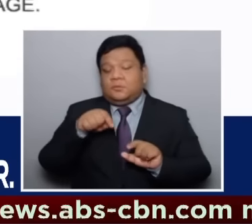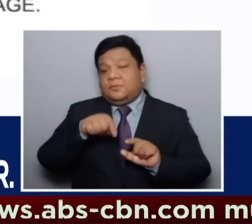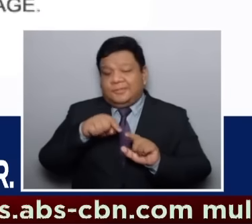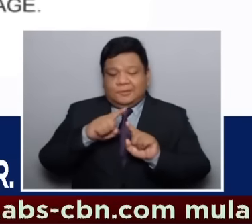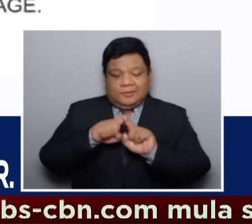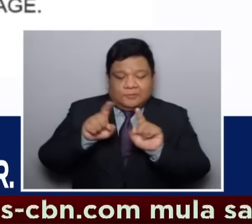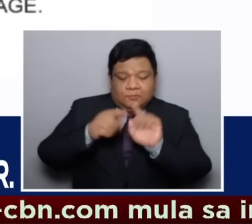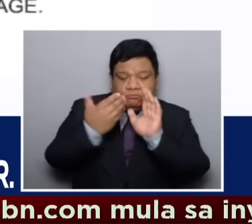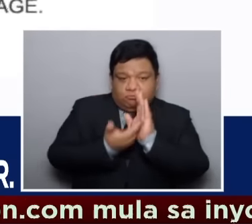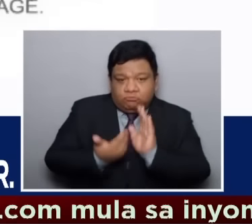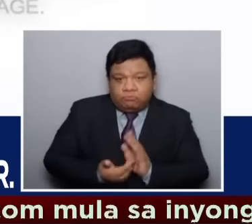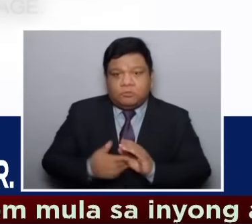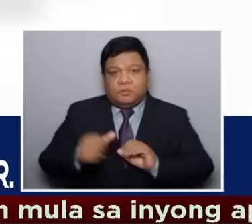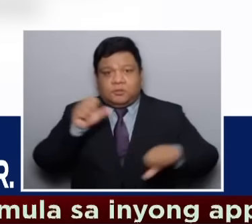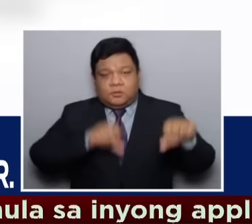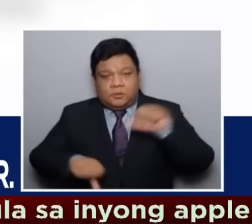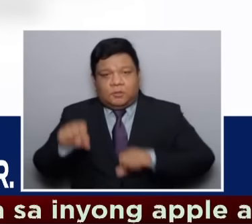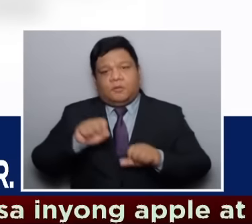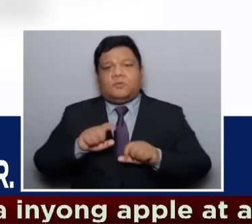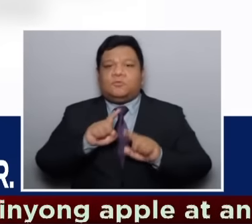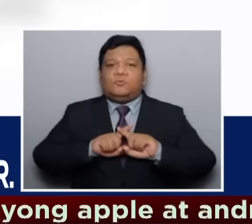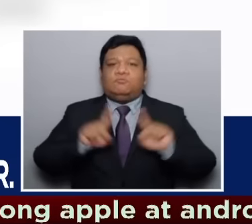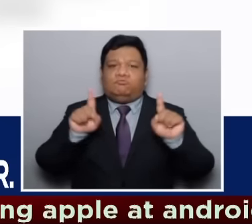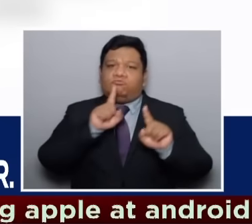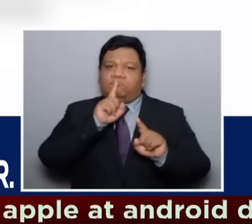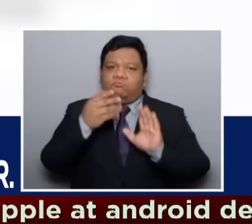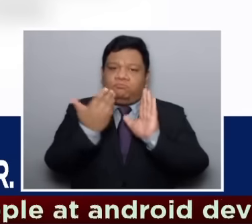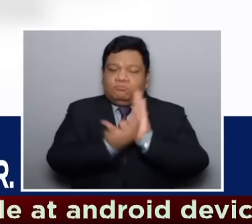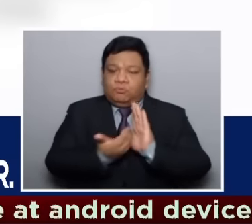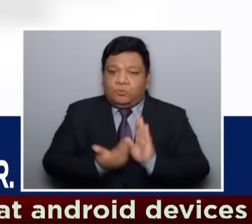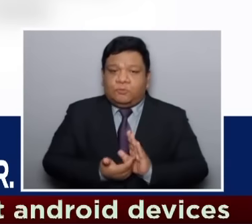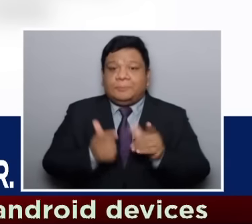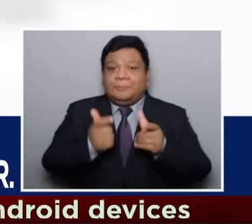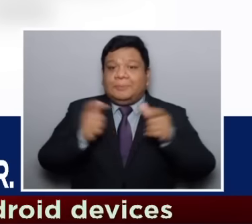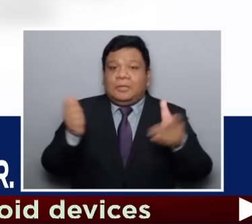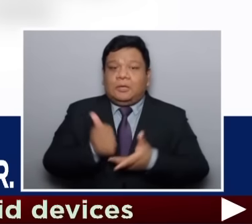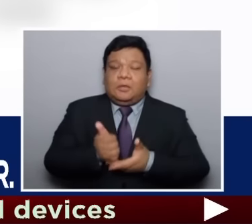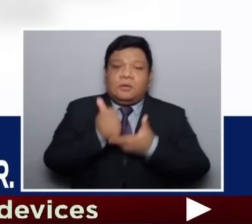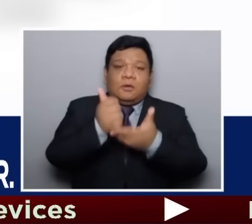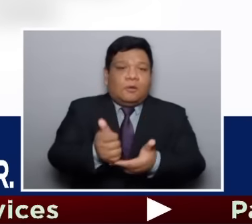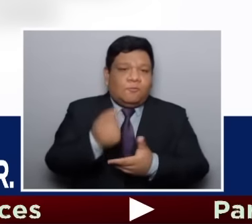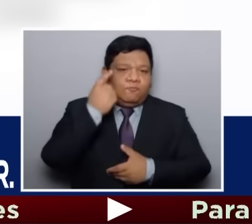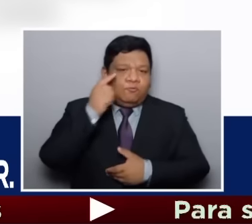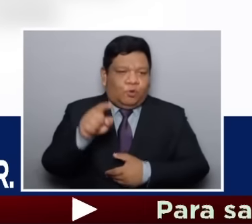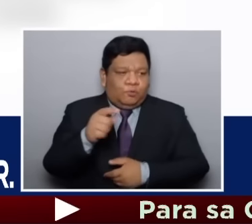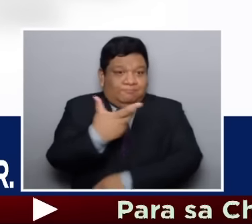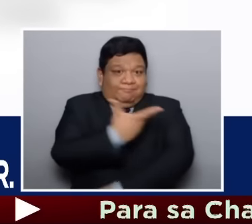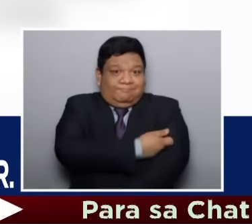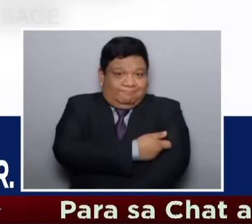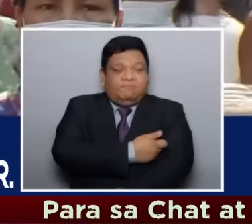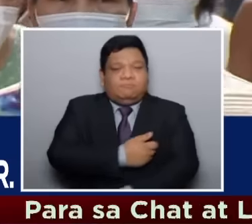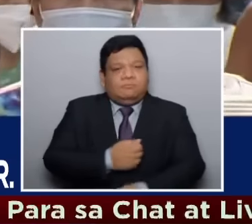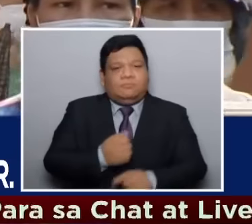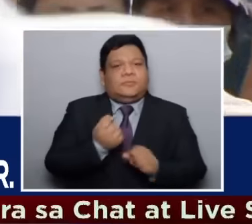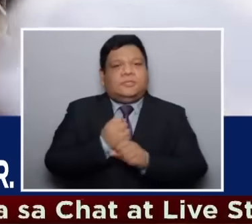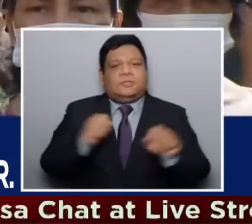na ang pagbabakuna ay malaki ang naitutulong para sa ating kaligtasan mula sa